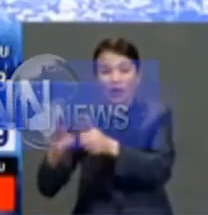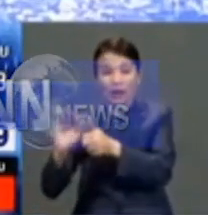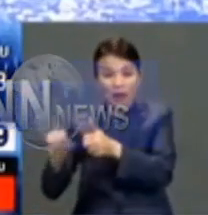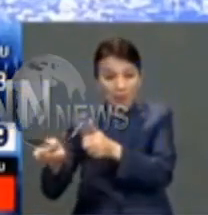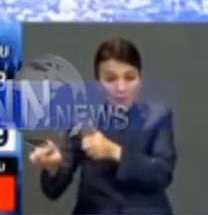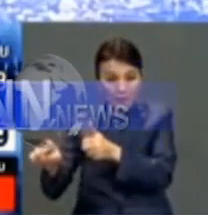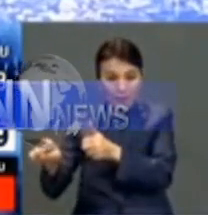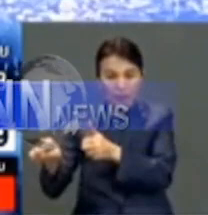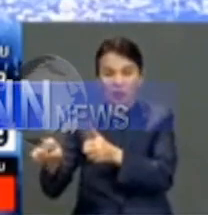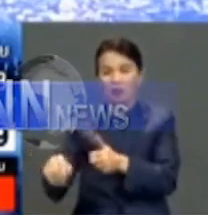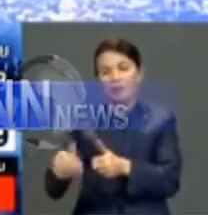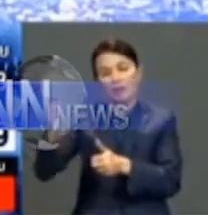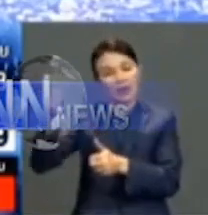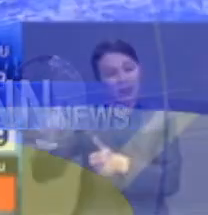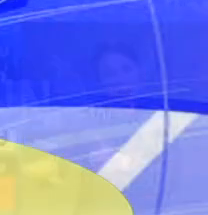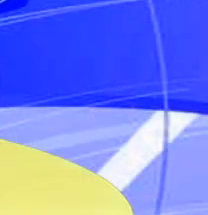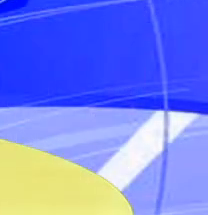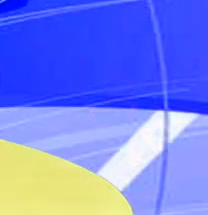ต้น